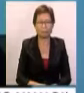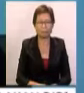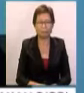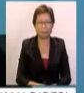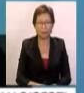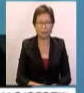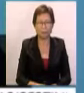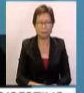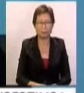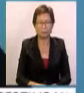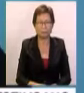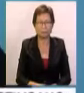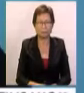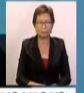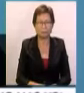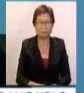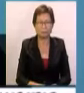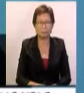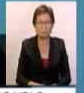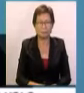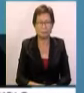Okay, according to